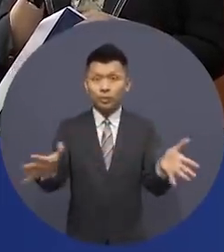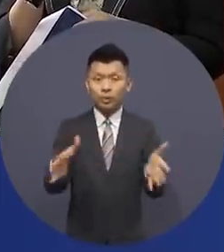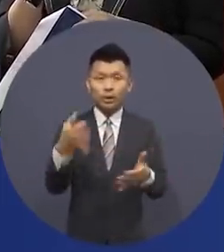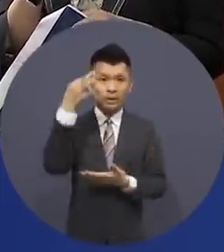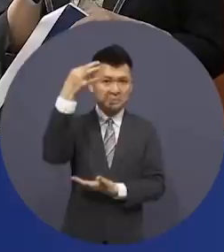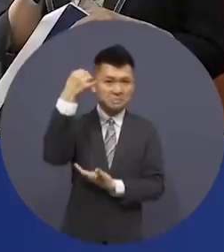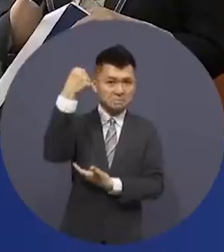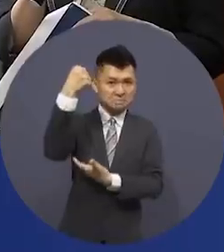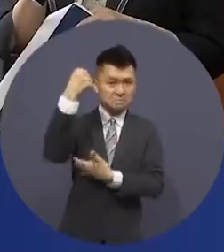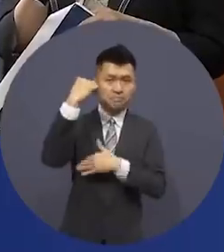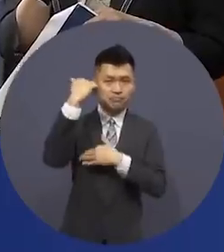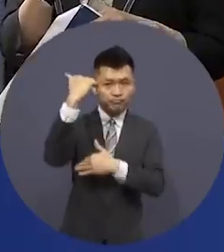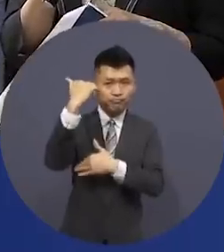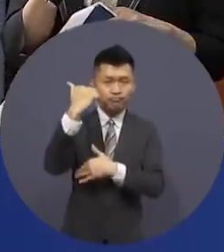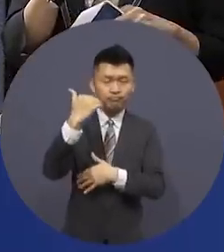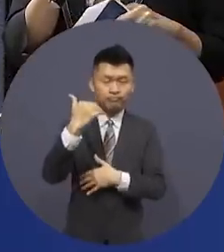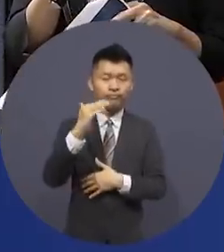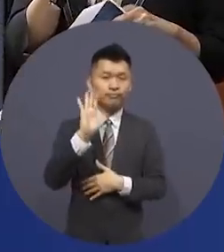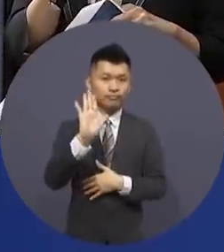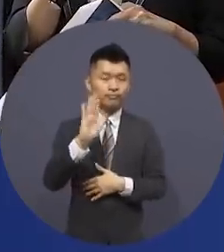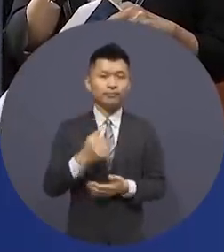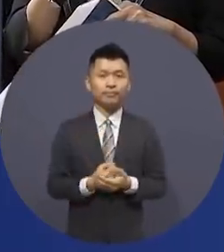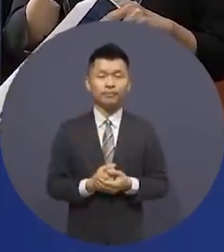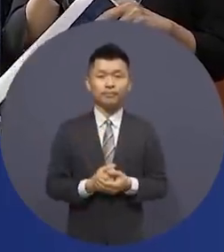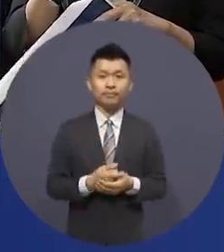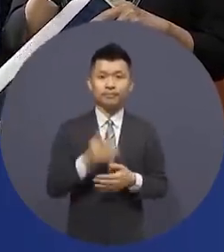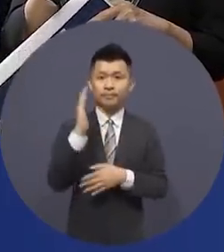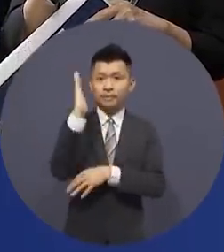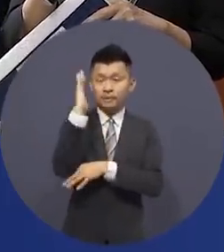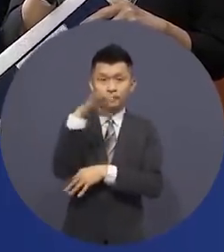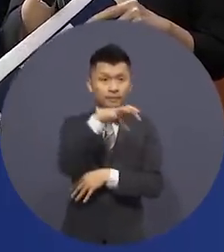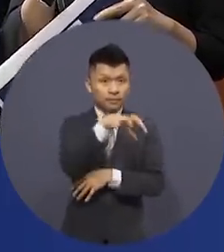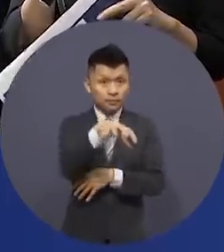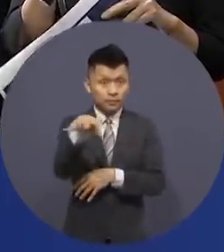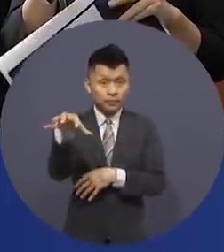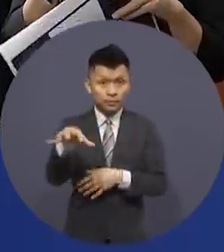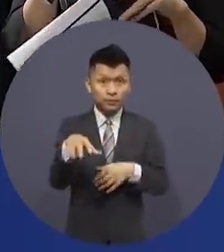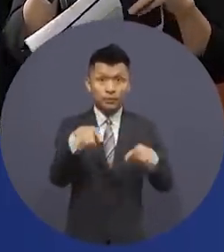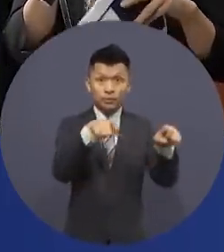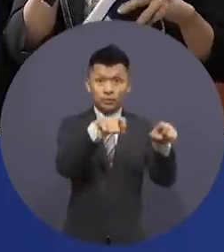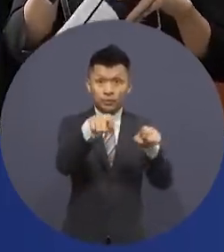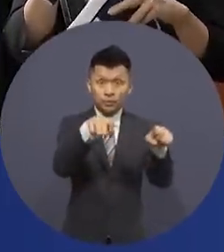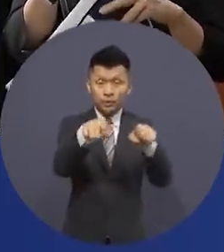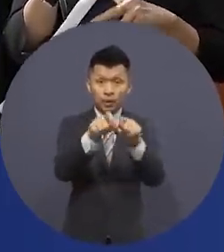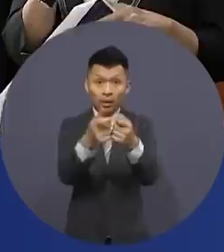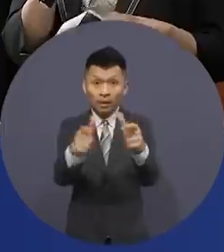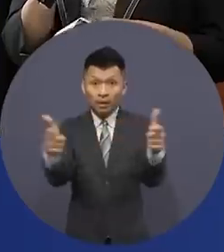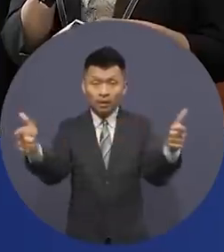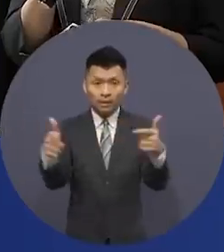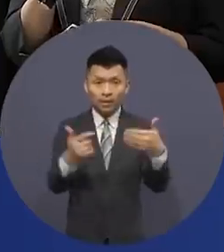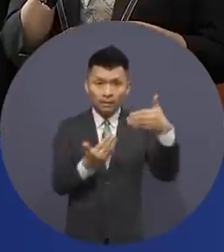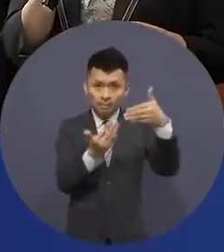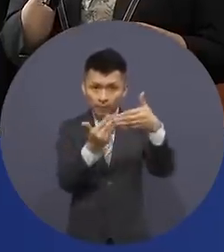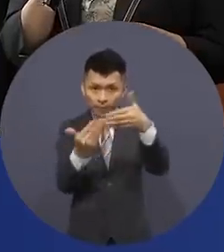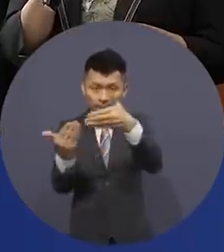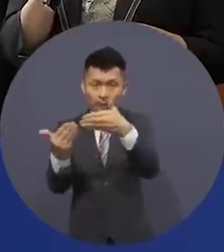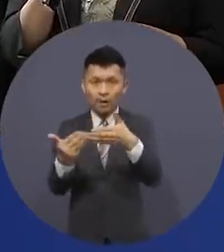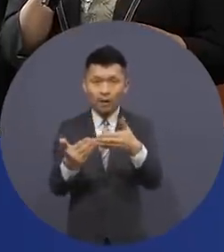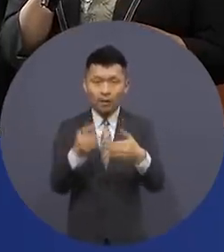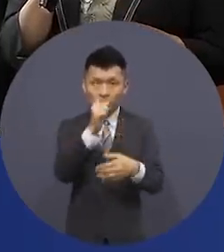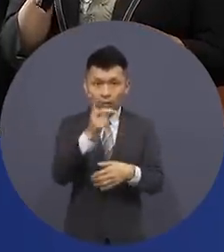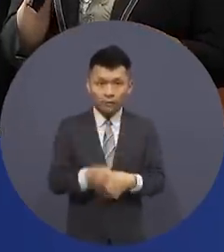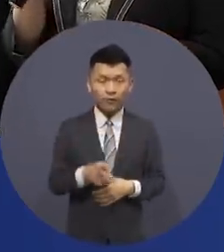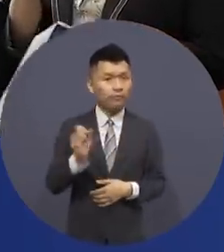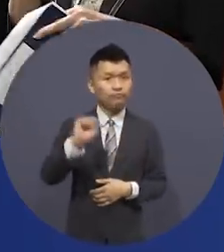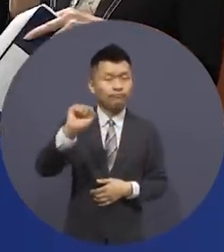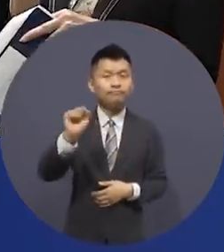的状况之下，我们必须去做一些跟各部会已经推动的措施，做一个这个互相排除了这样一